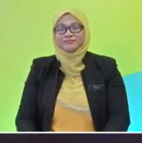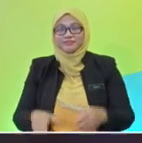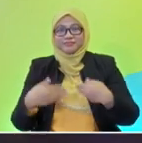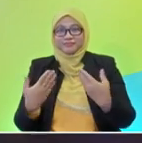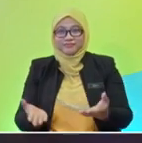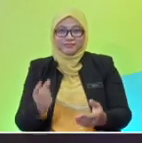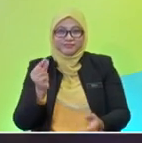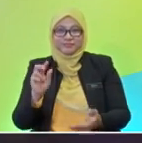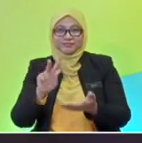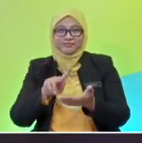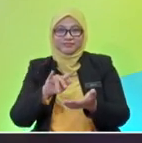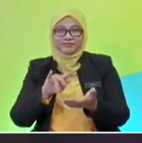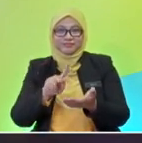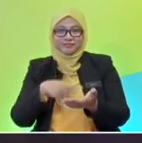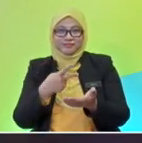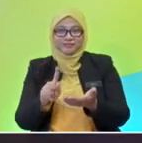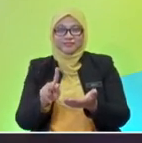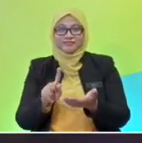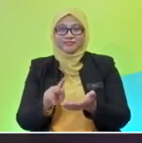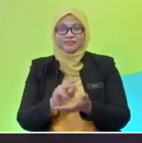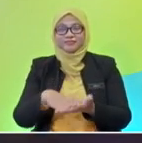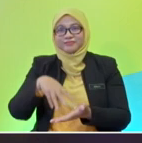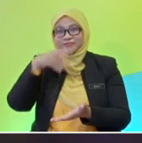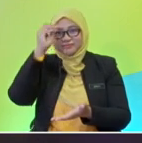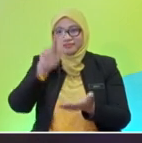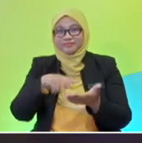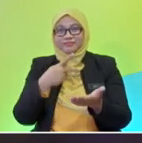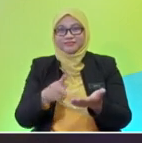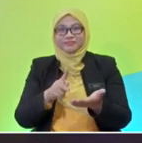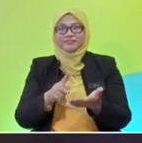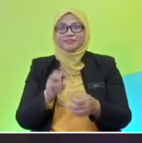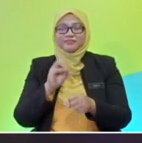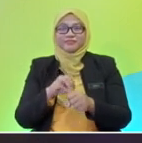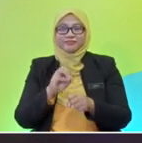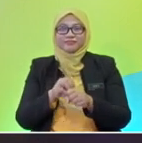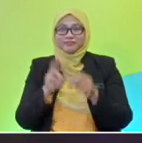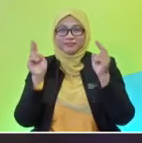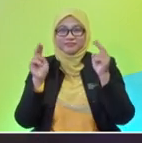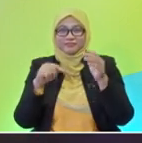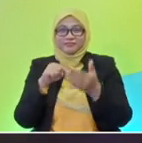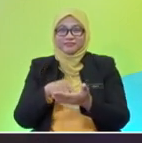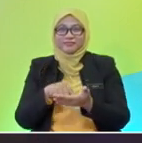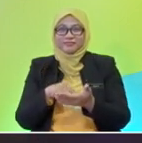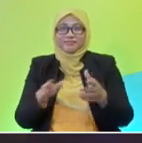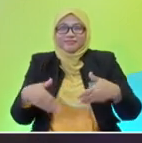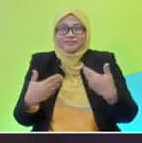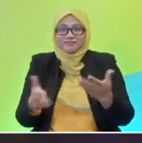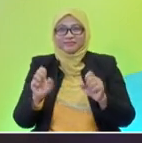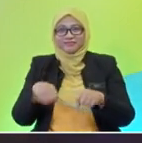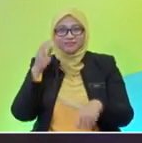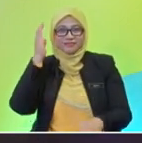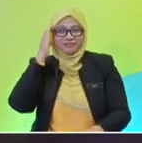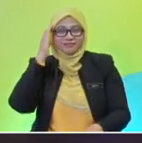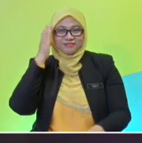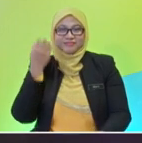Ha, okay. Adakah kita akan belajar pantun cikgu dalam segmen tepat ini? Tepat sekali. Macam mana Hanif boleh tahu apa yang akan cikgu ajarkan hari ini? Ha, saya boleh dah ada